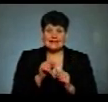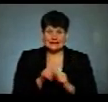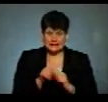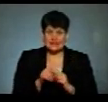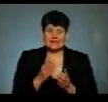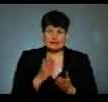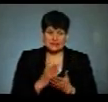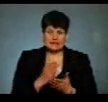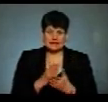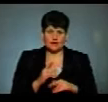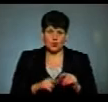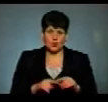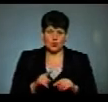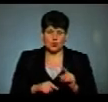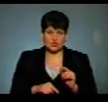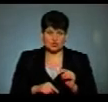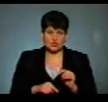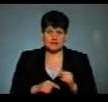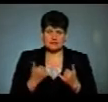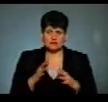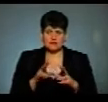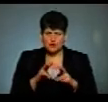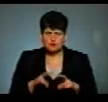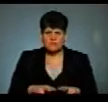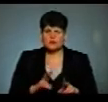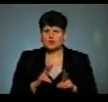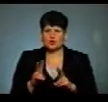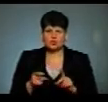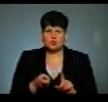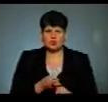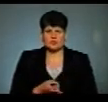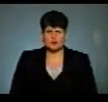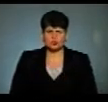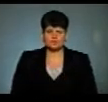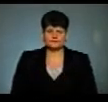звичайно, є і родичі. Зараз будемо розбиратися, хто по контакту.